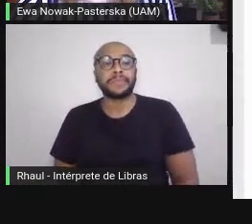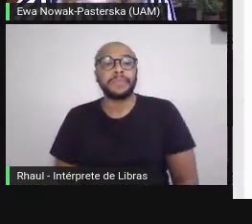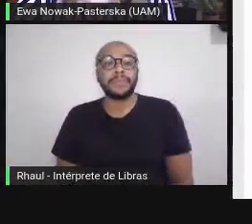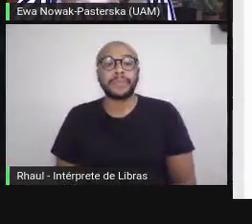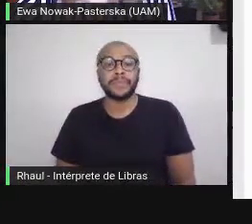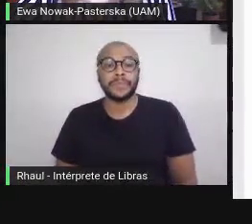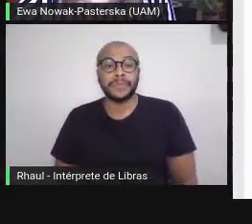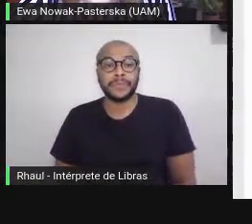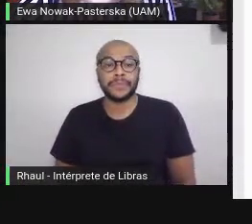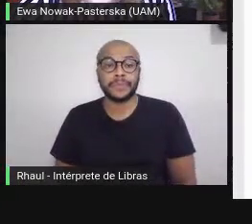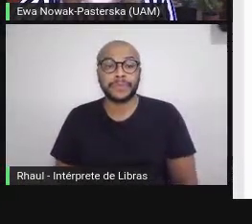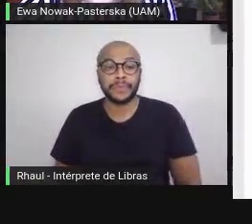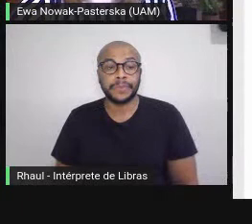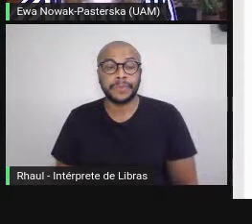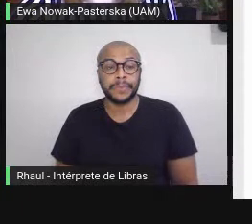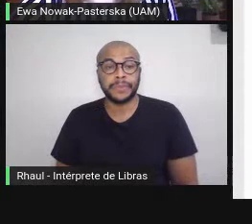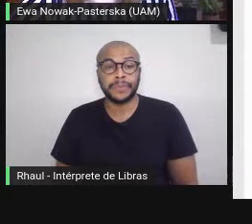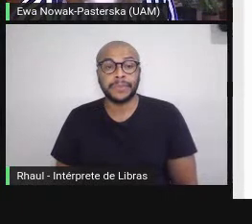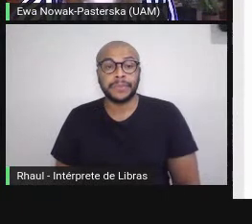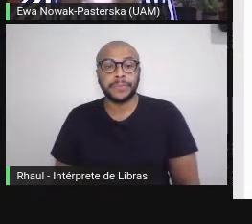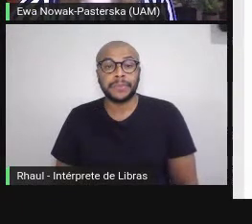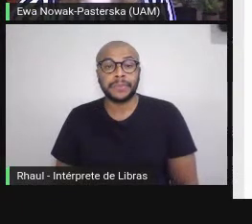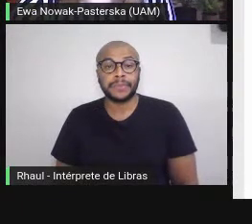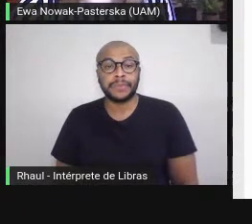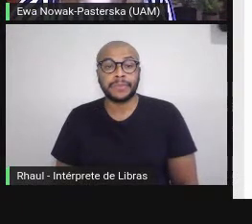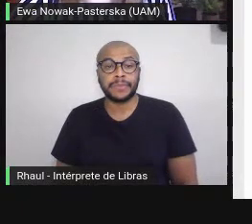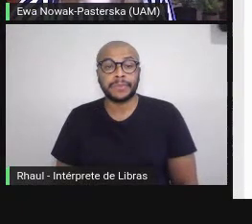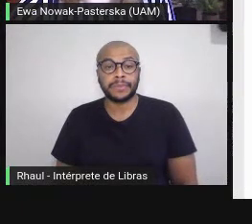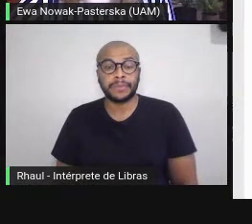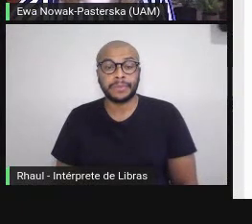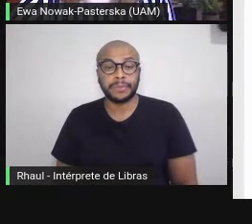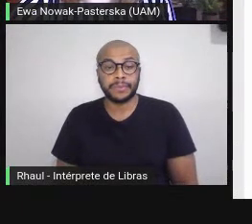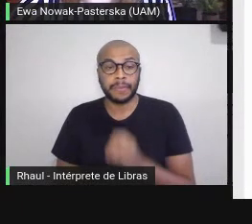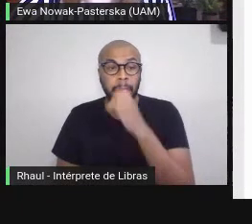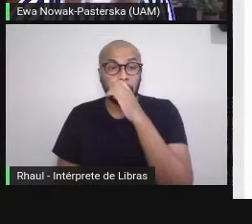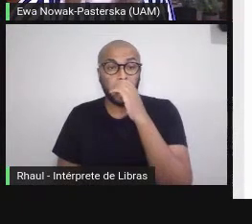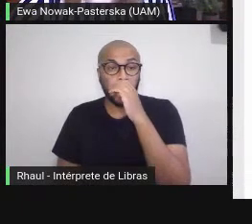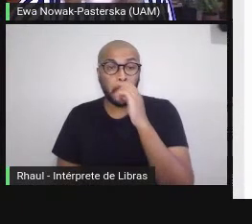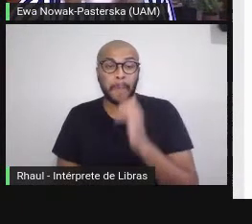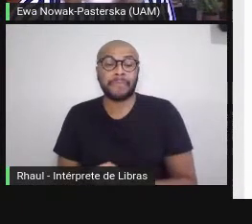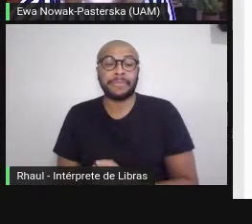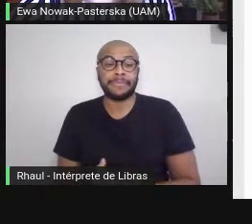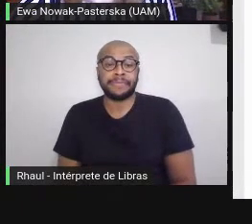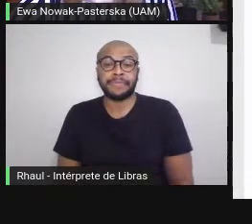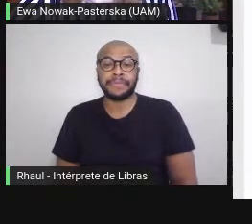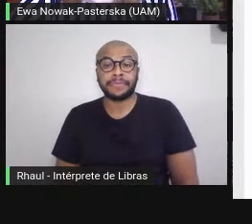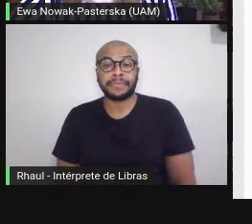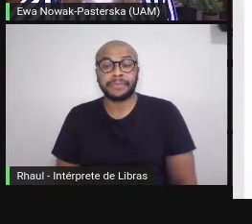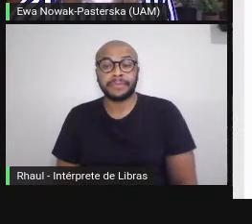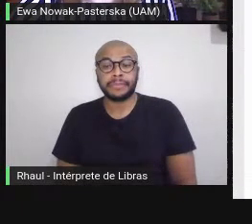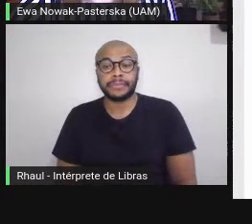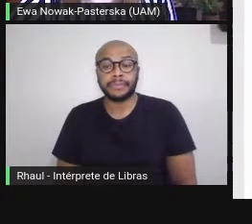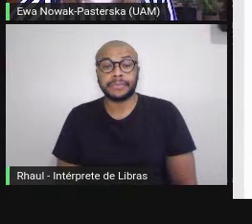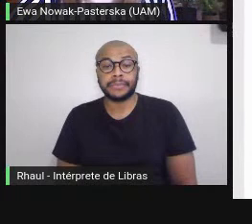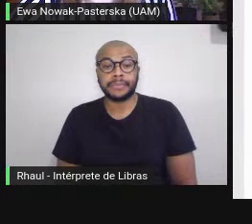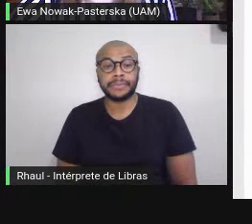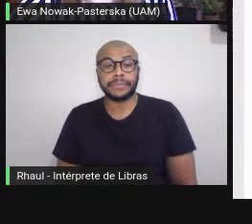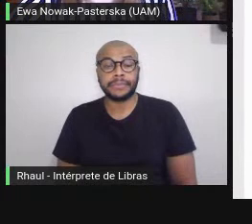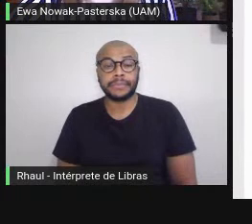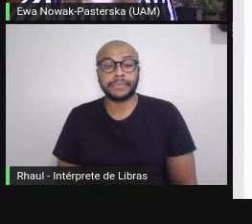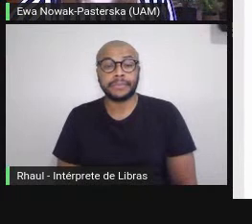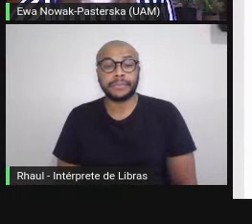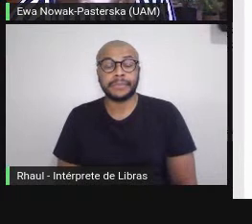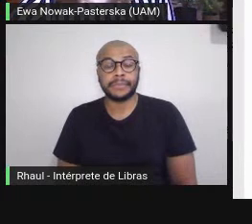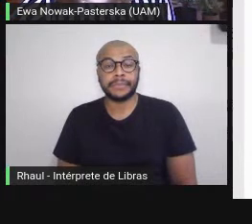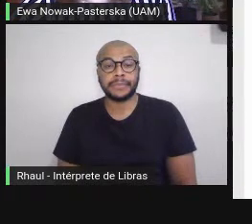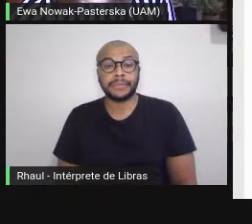Nazwiska wynosiła głównie szlachta, czyli ludzie zamożni, którzy posiadali ziemię. One się